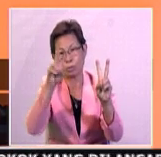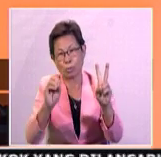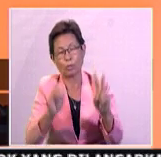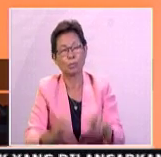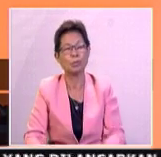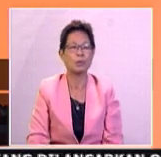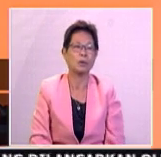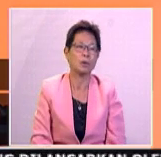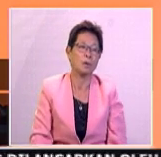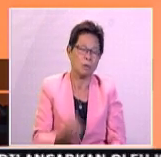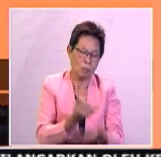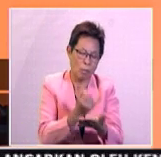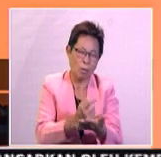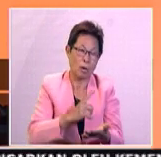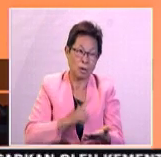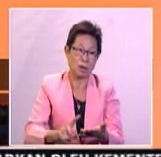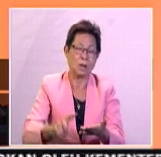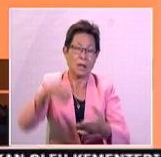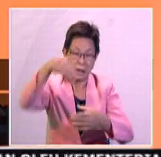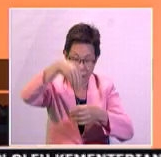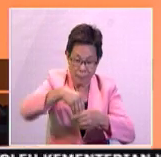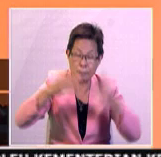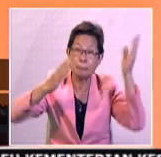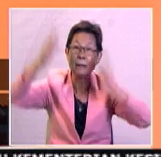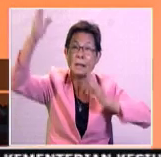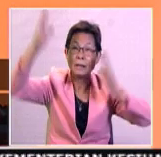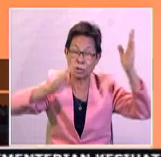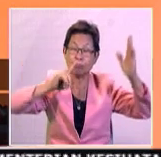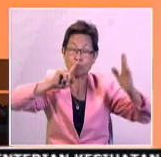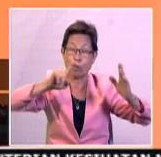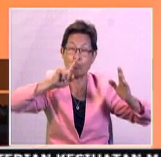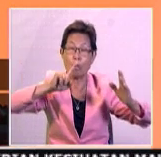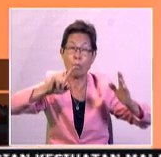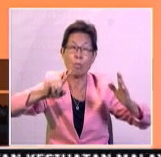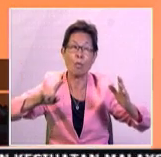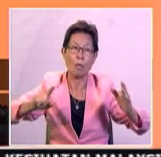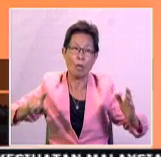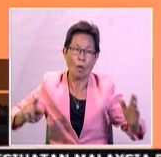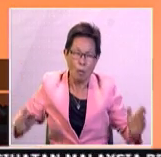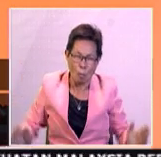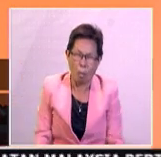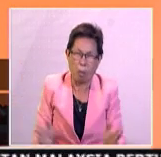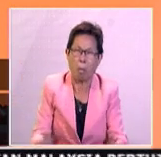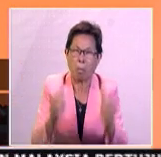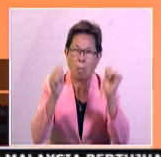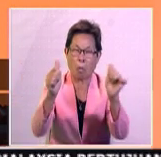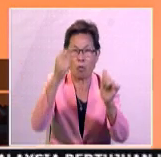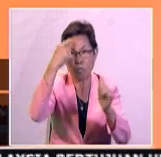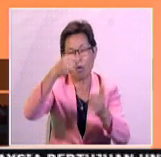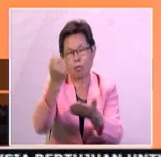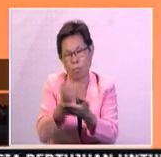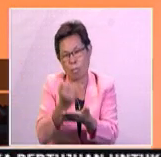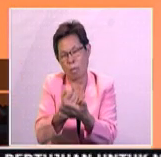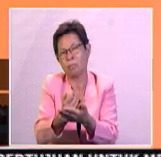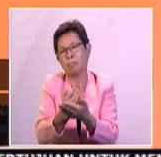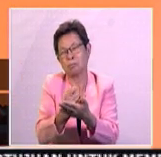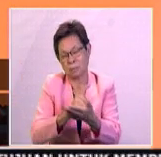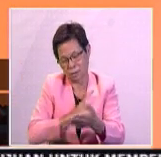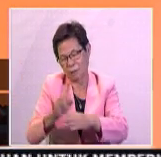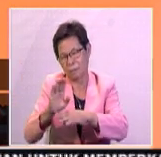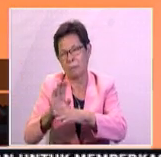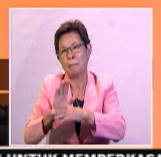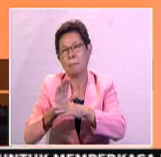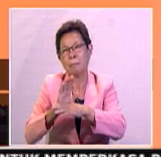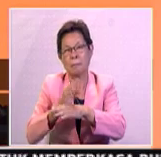FWD's takaful's entry into Malaysia certainly bodes well for the domestic takaful industry. With